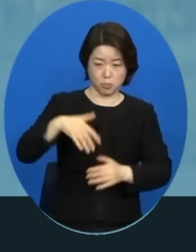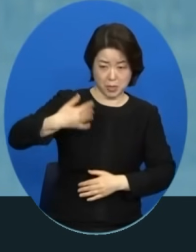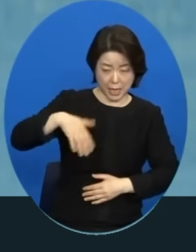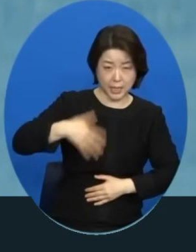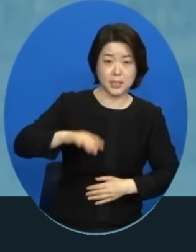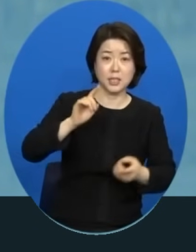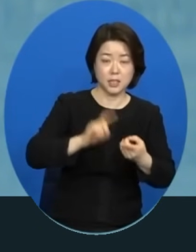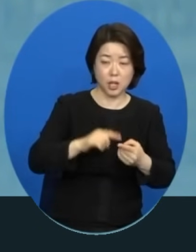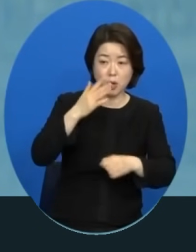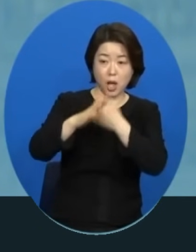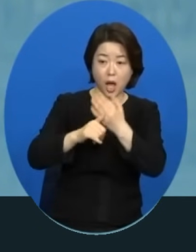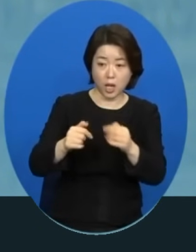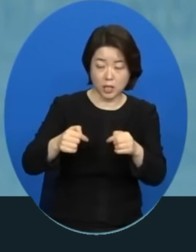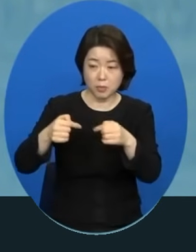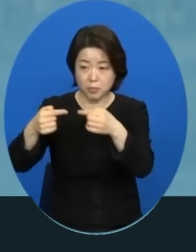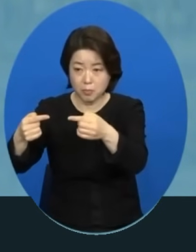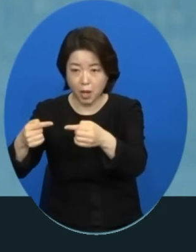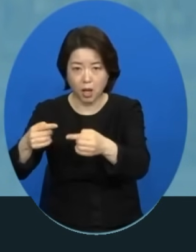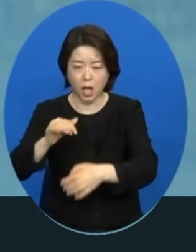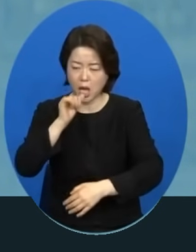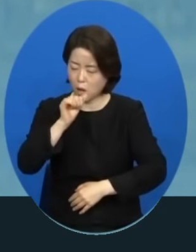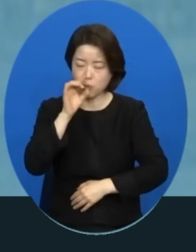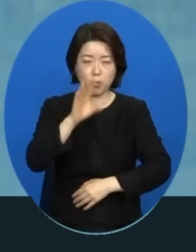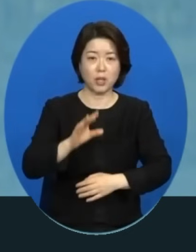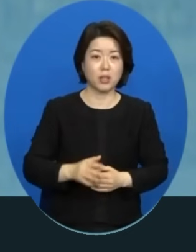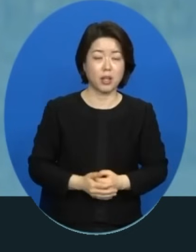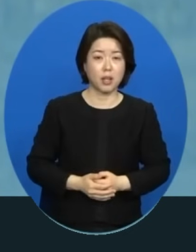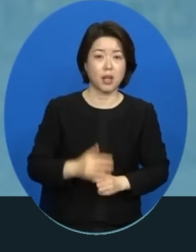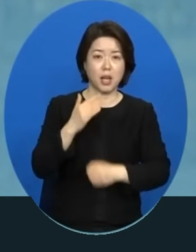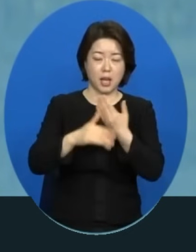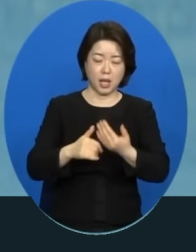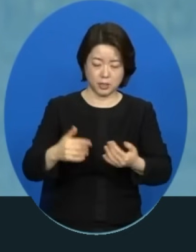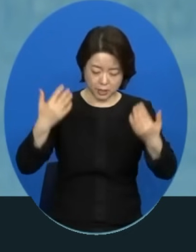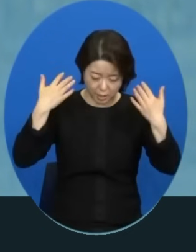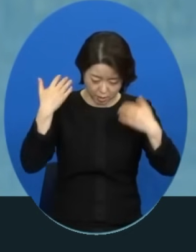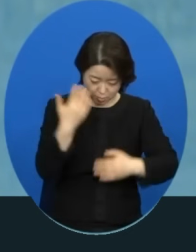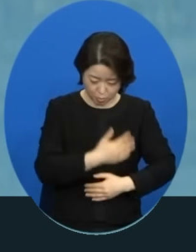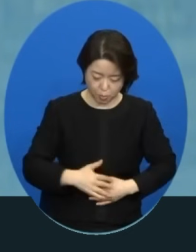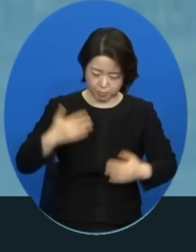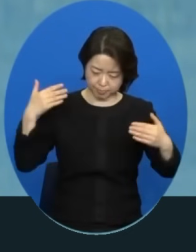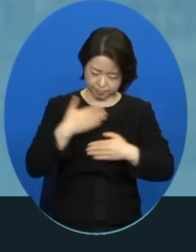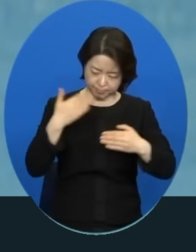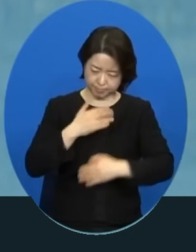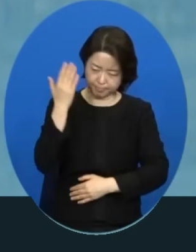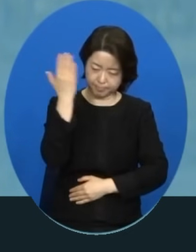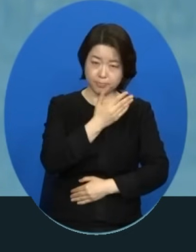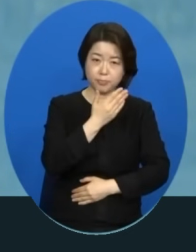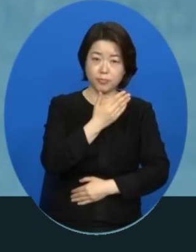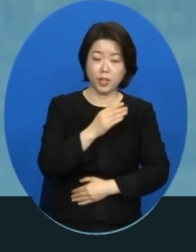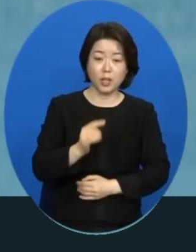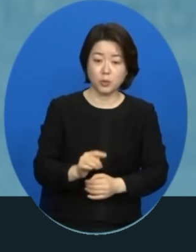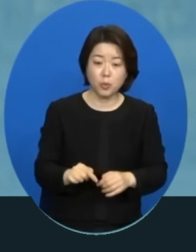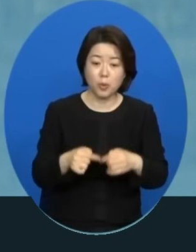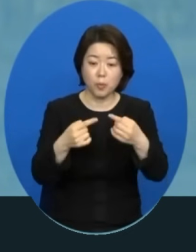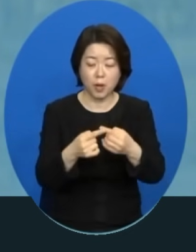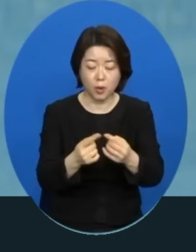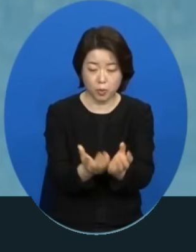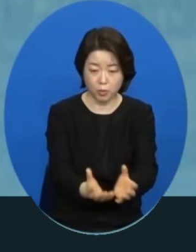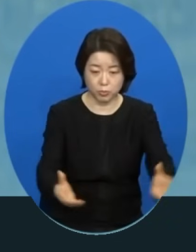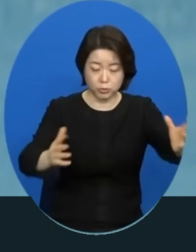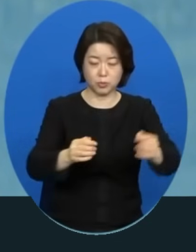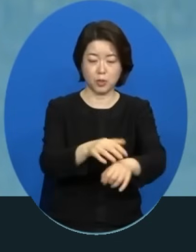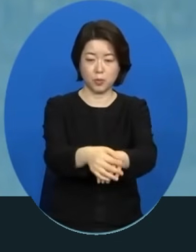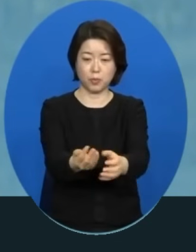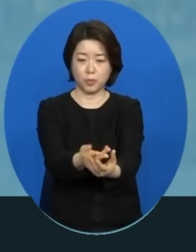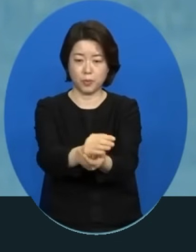상태로 하나님 면전으로 달려간 일이 결코 없었습니다. 항상 몸을 씻고 또한 가서도 물두멍에서 손을 씻고